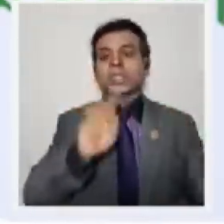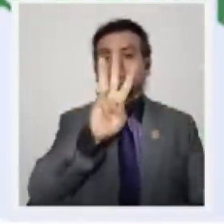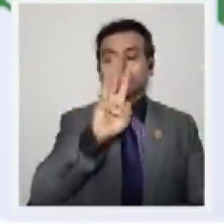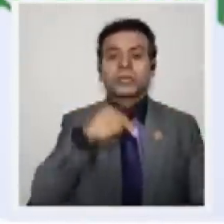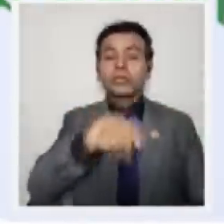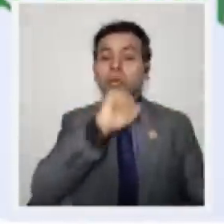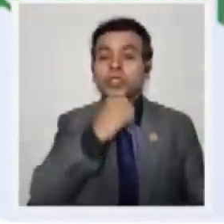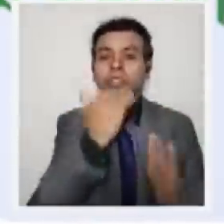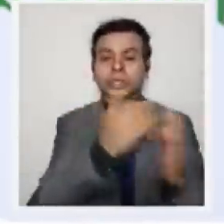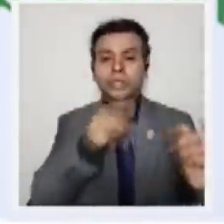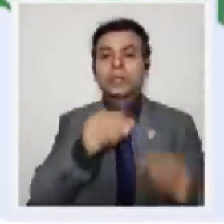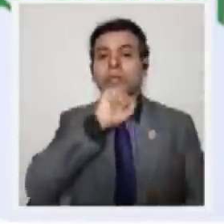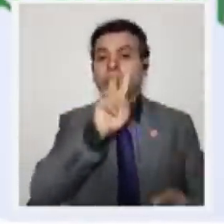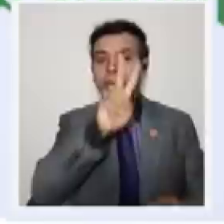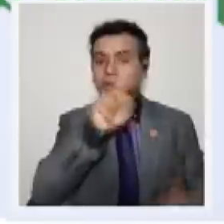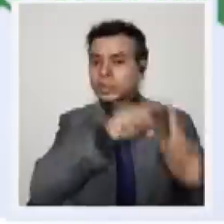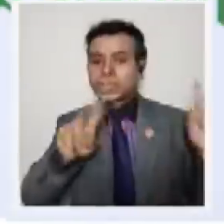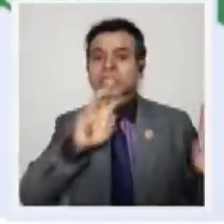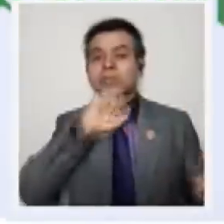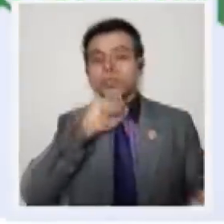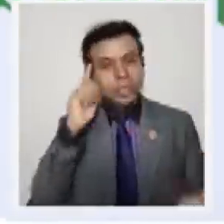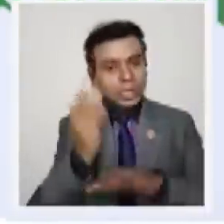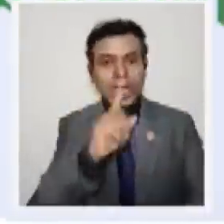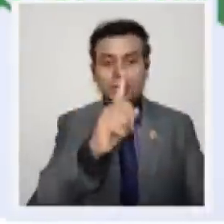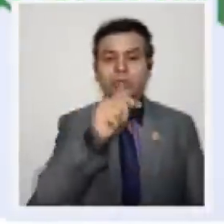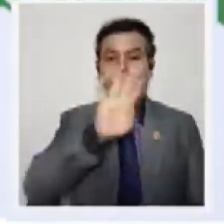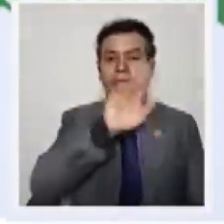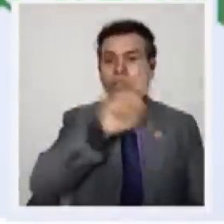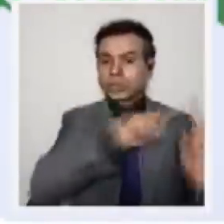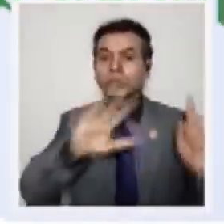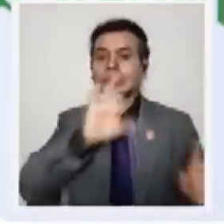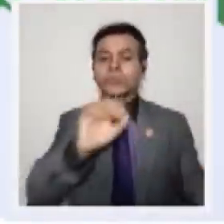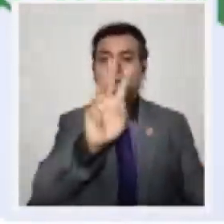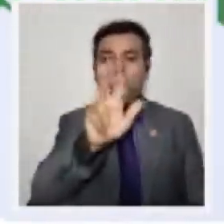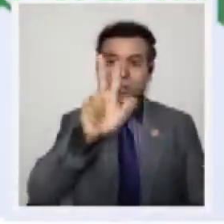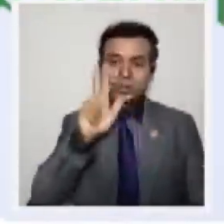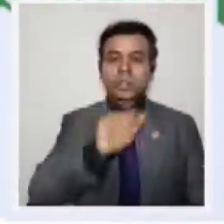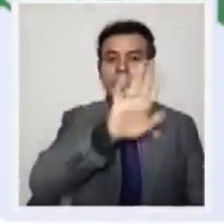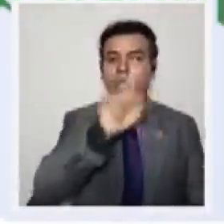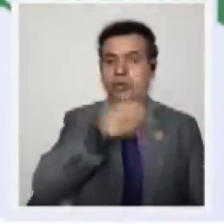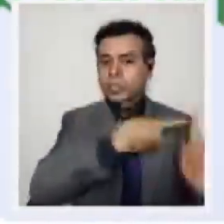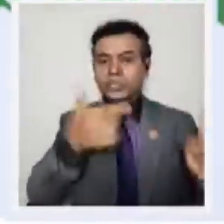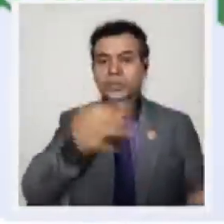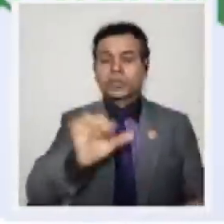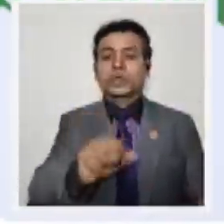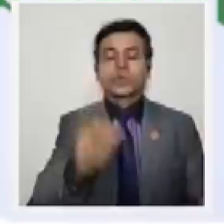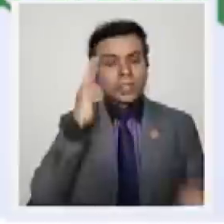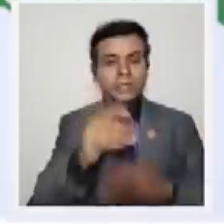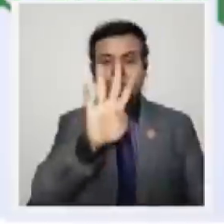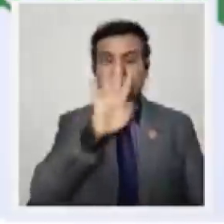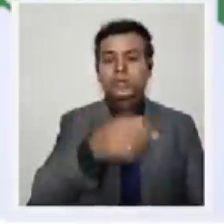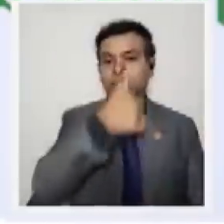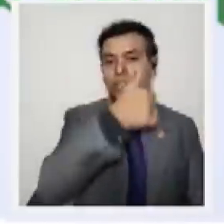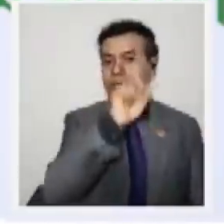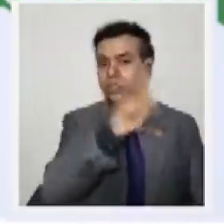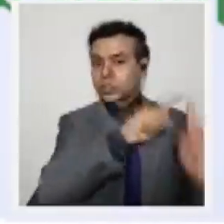যারা মৃত্যুবরণ করেছেন তাদের মধ্যে পুরুষ 19 জন, নারী 3 জন। বয়স বিশ্লেষণে 21 থেকে 30 বছরের